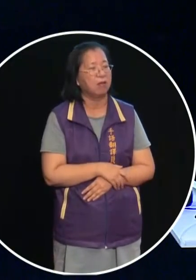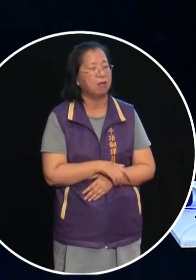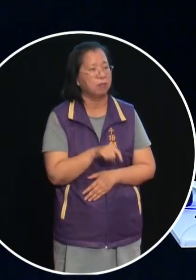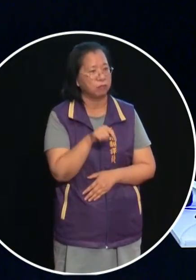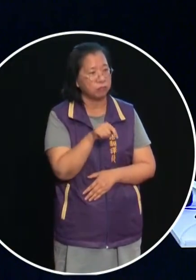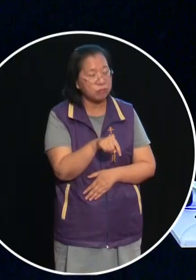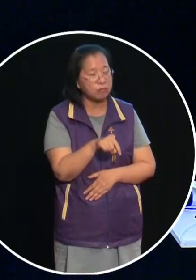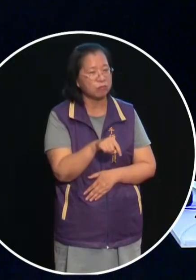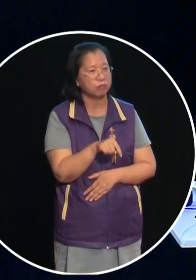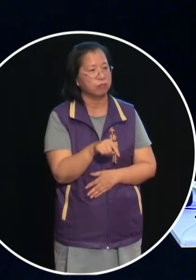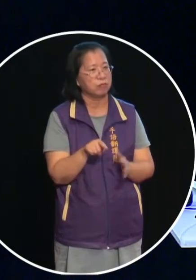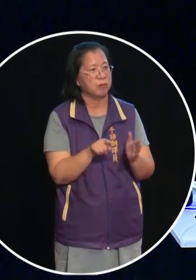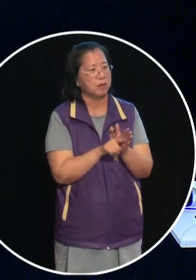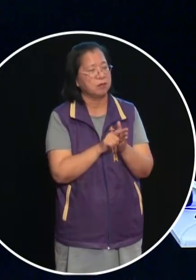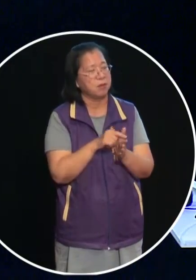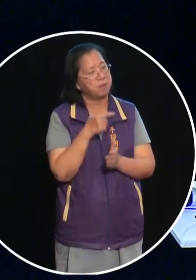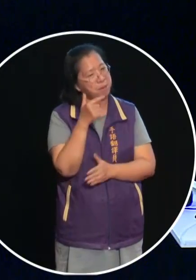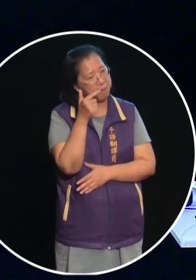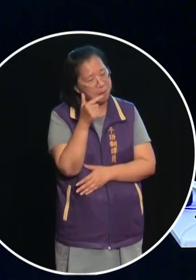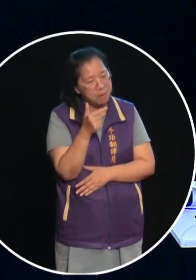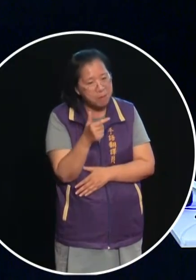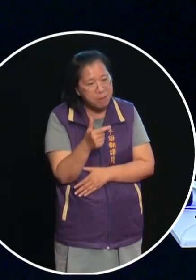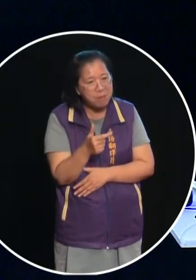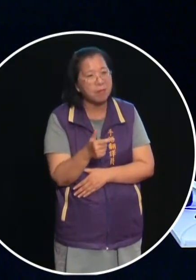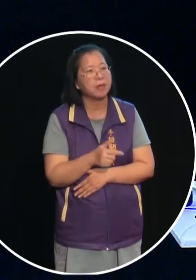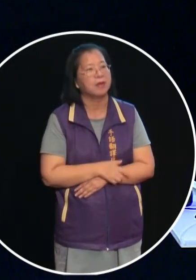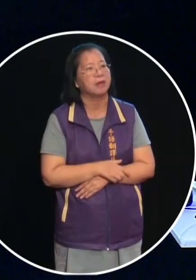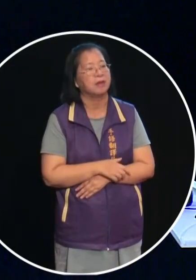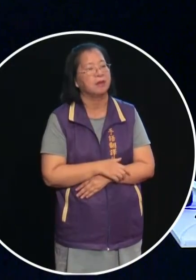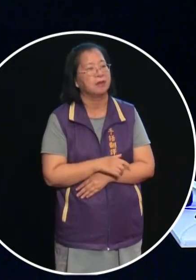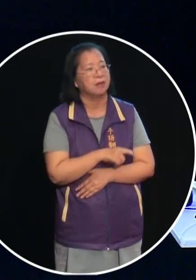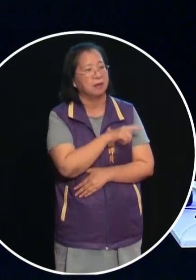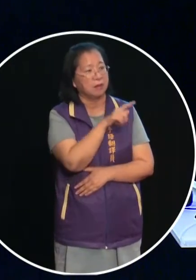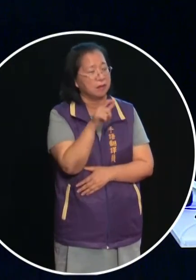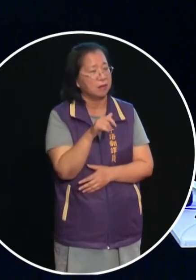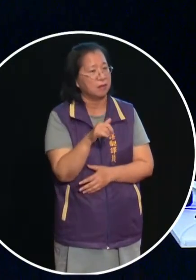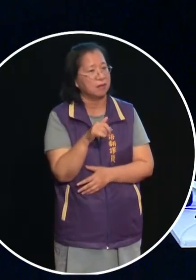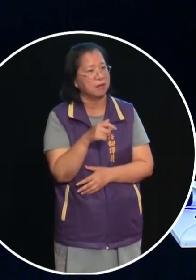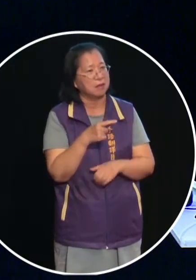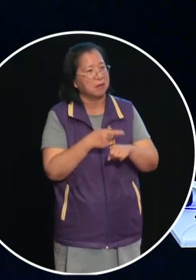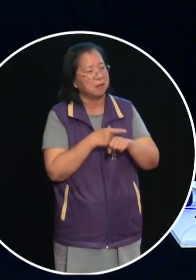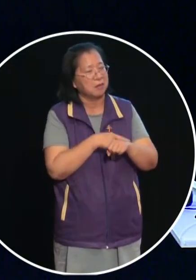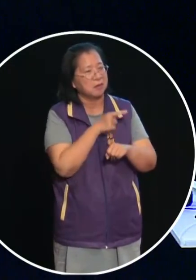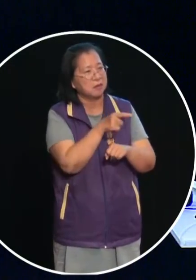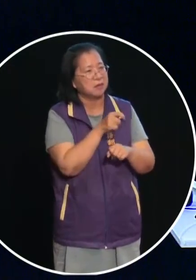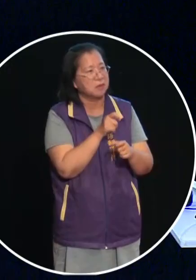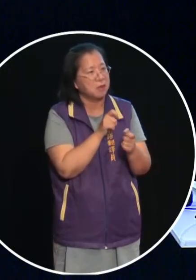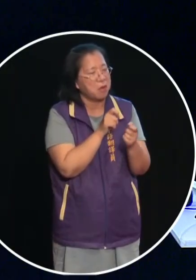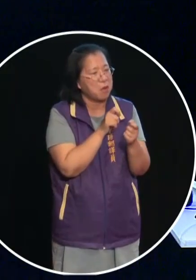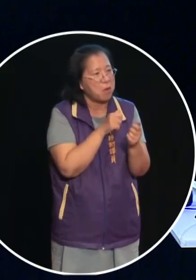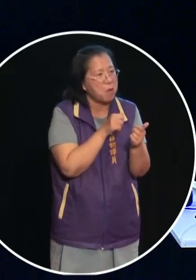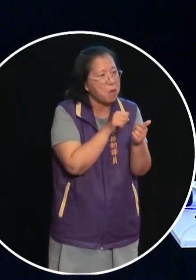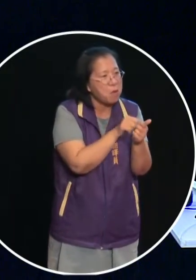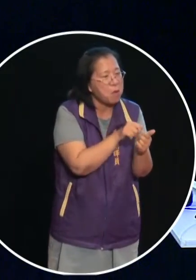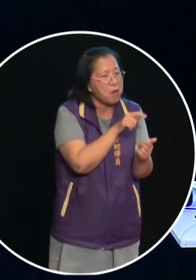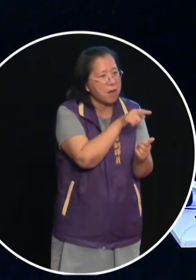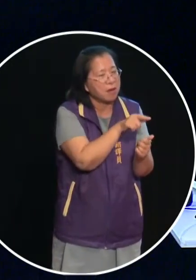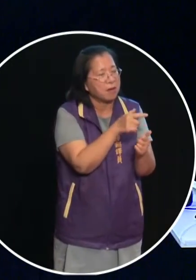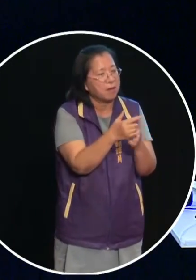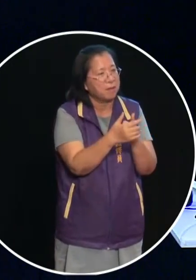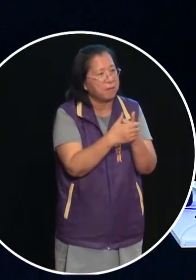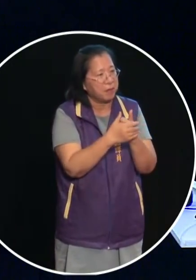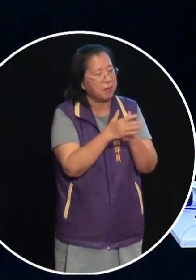是就慢慢的一个议员都会习惯就靠统一教的一个人员资